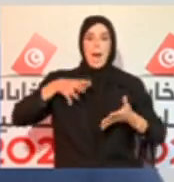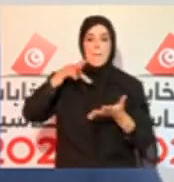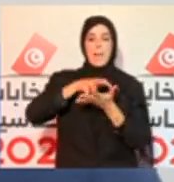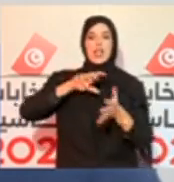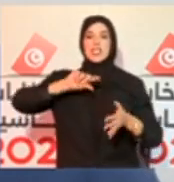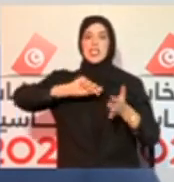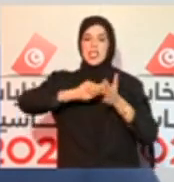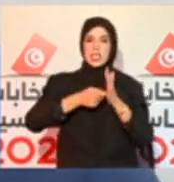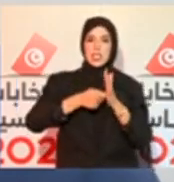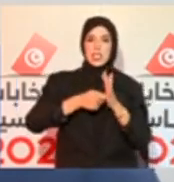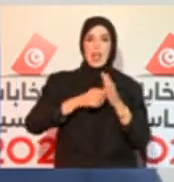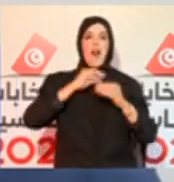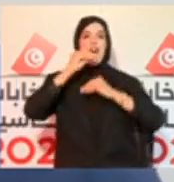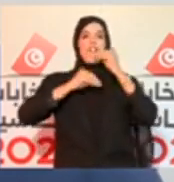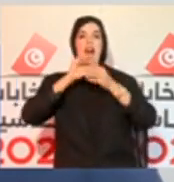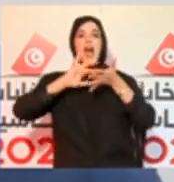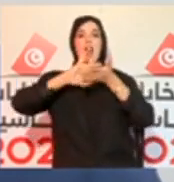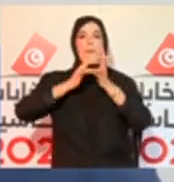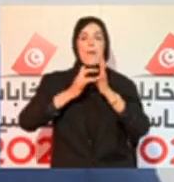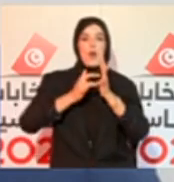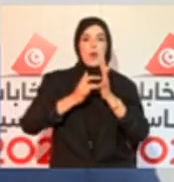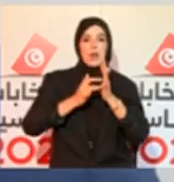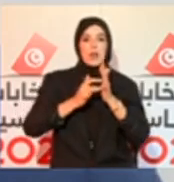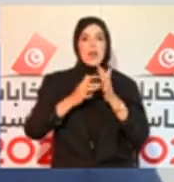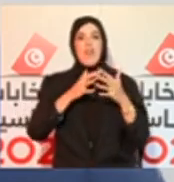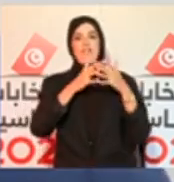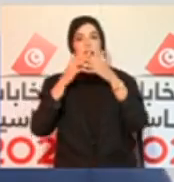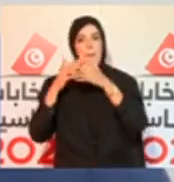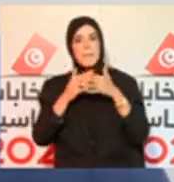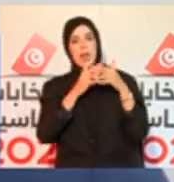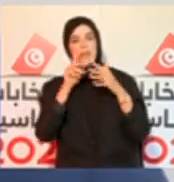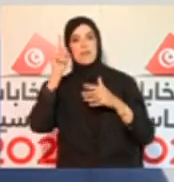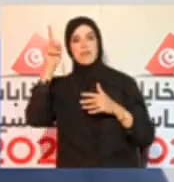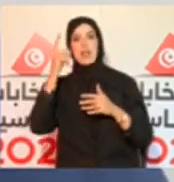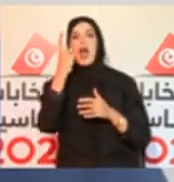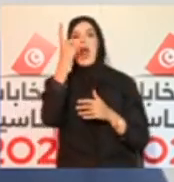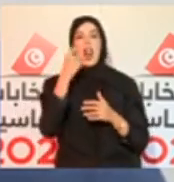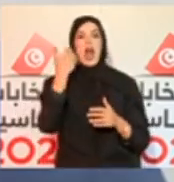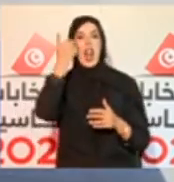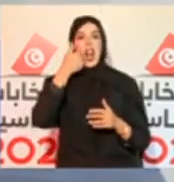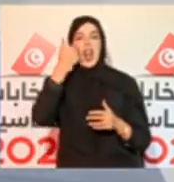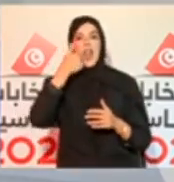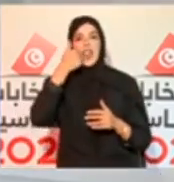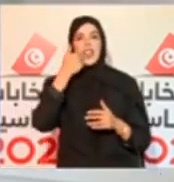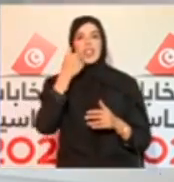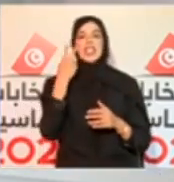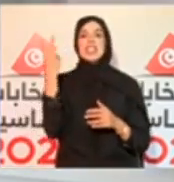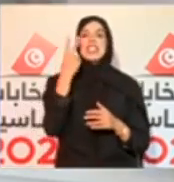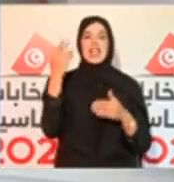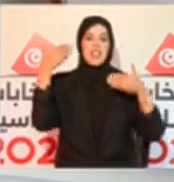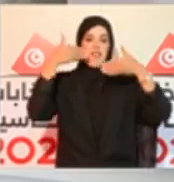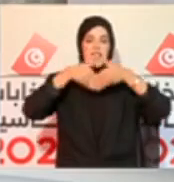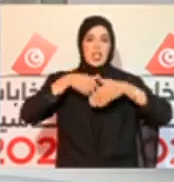في في العالم الكل اللي هو مركز سان فرانسيسكو يسكر نهار الاثنين ساعتين تع صباح ب وقت تونس